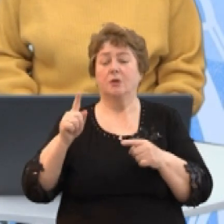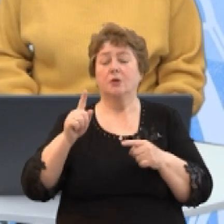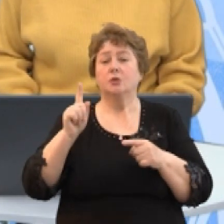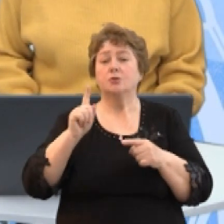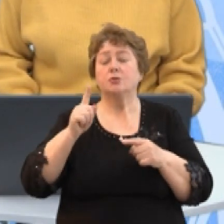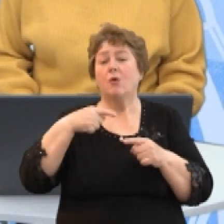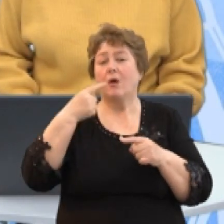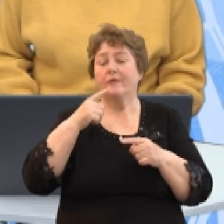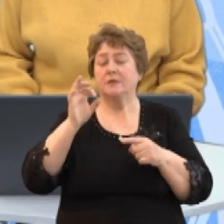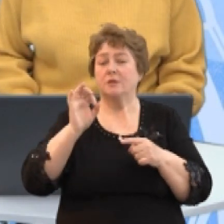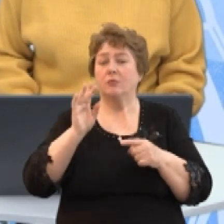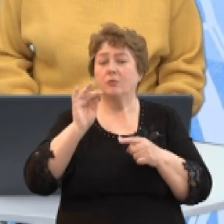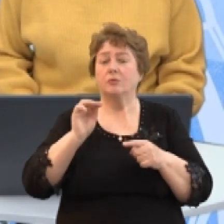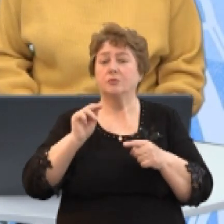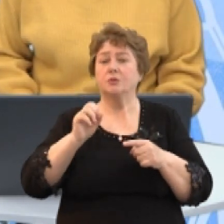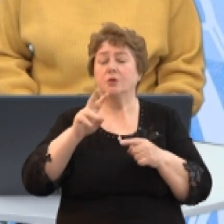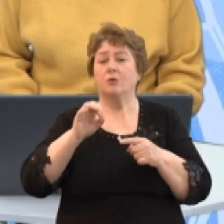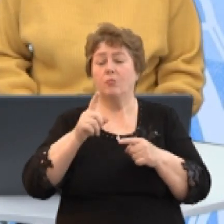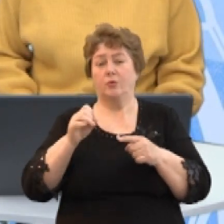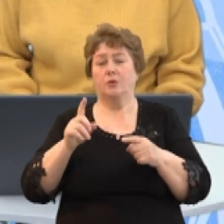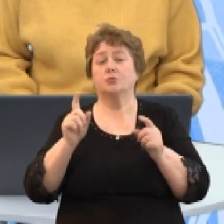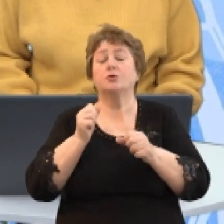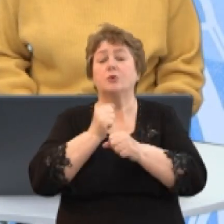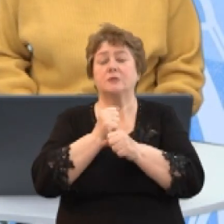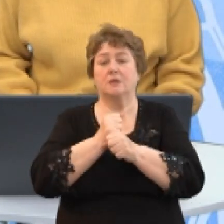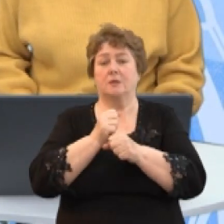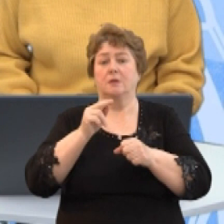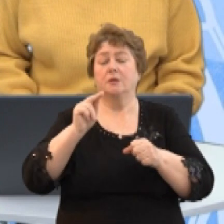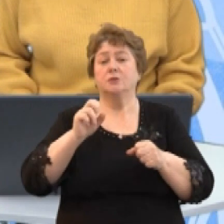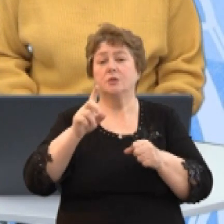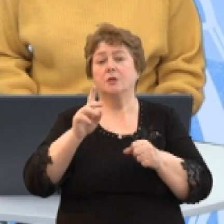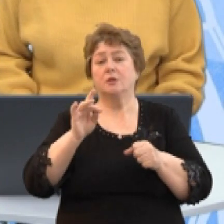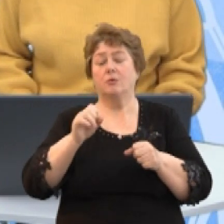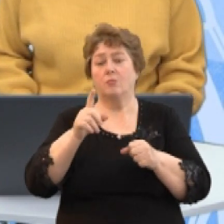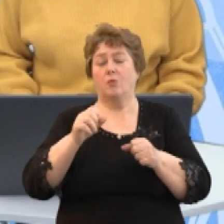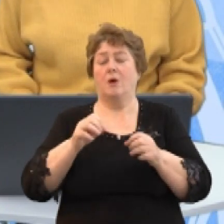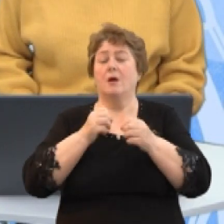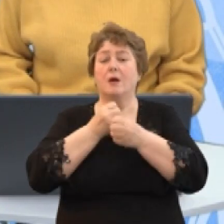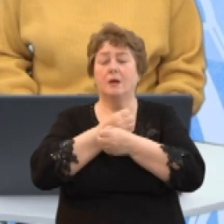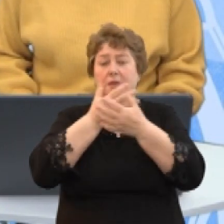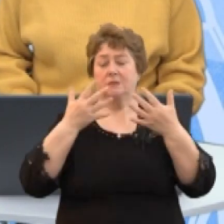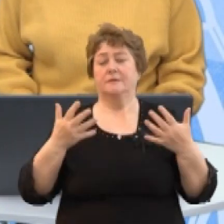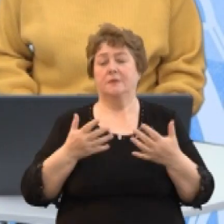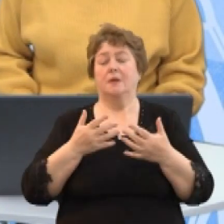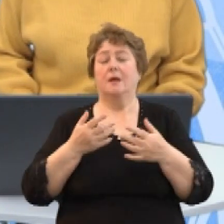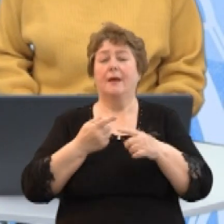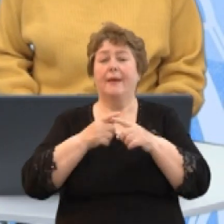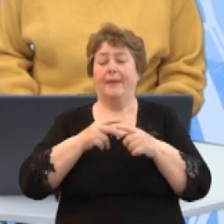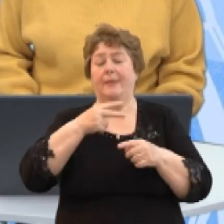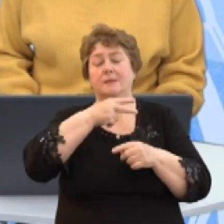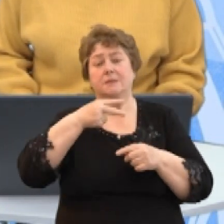говорится о черемухи что сделала черемуха расцвела расцвела это